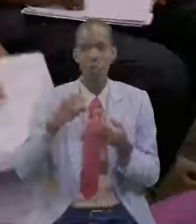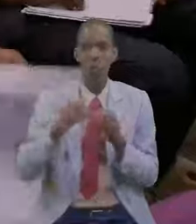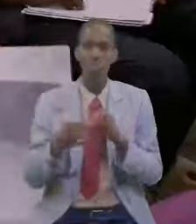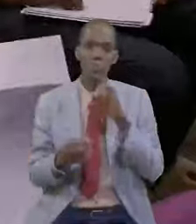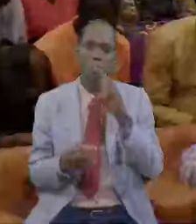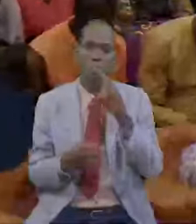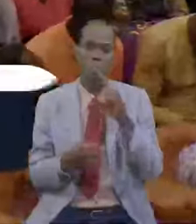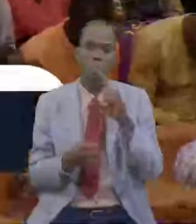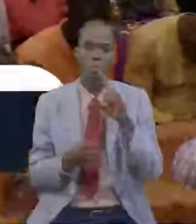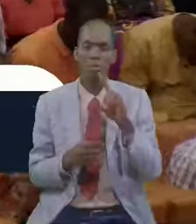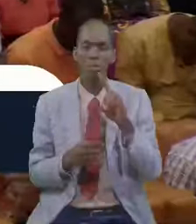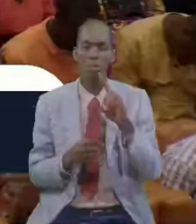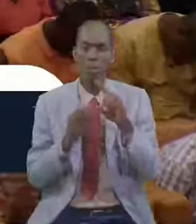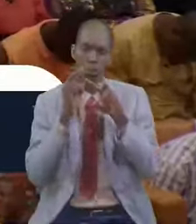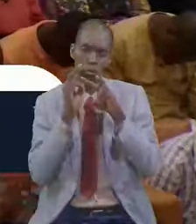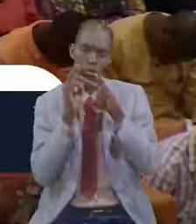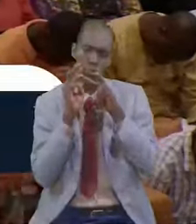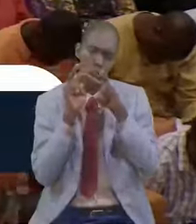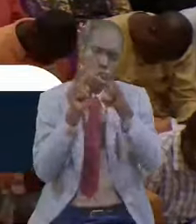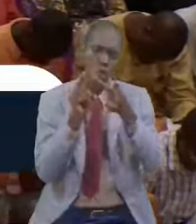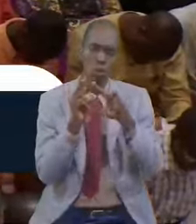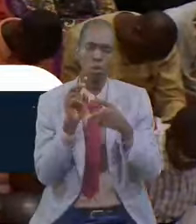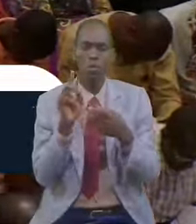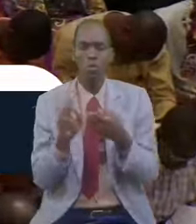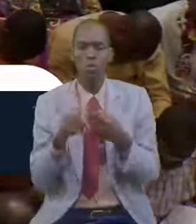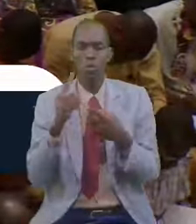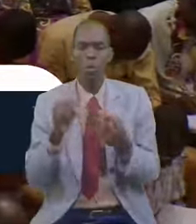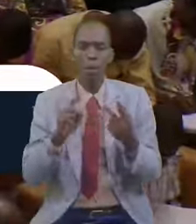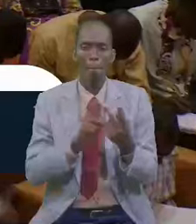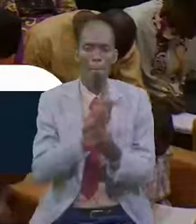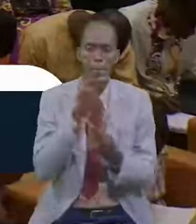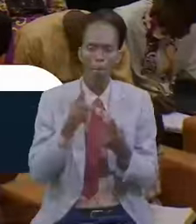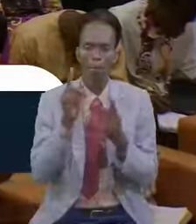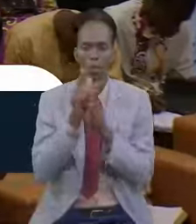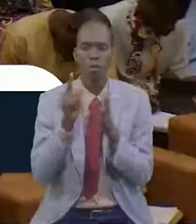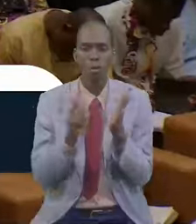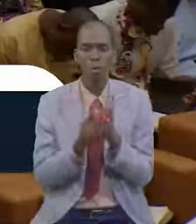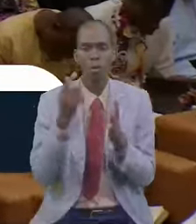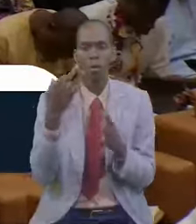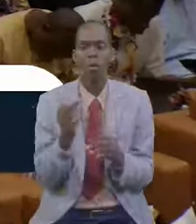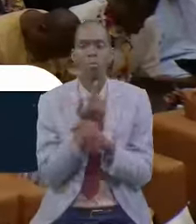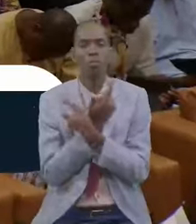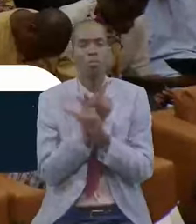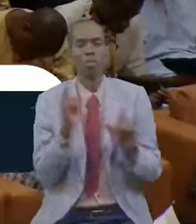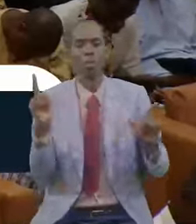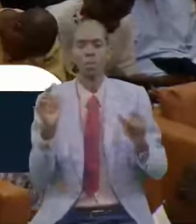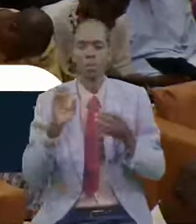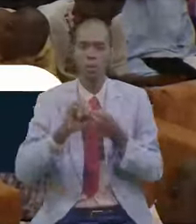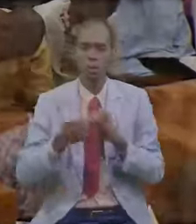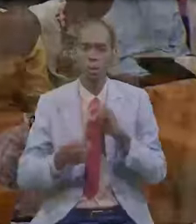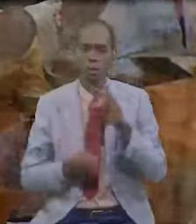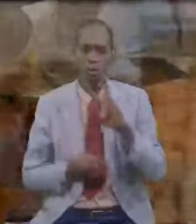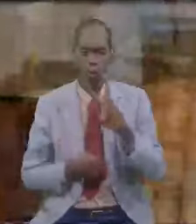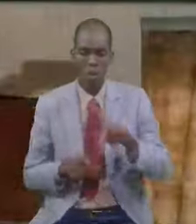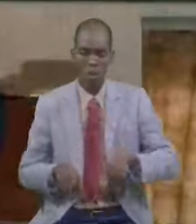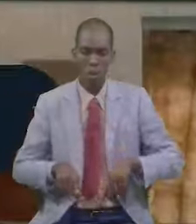1, plonger les regards dans la loi parfaite de la liberté. Numéro 2,